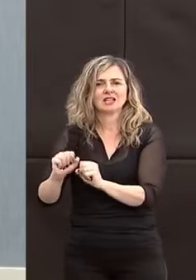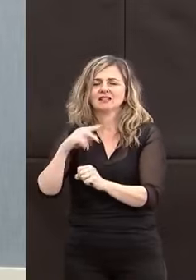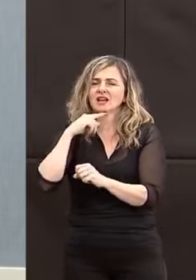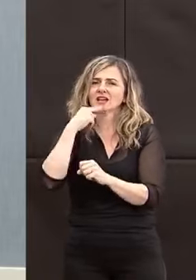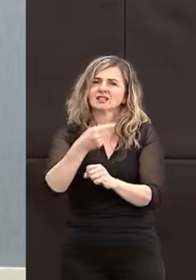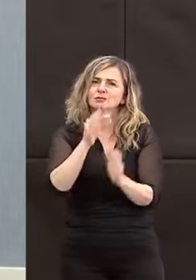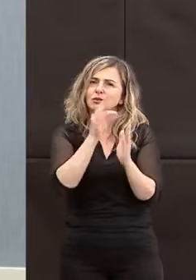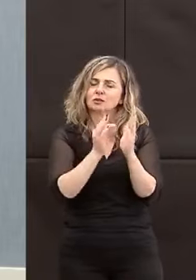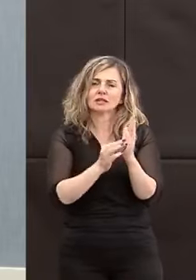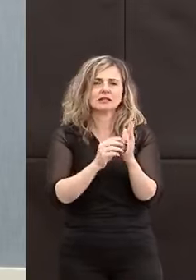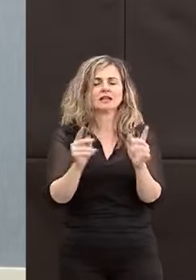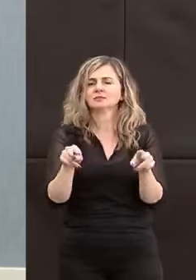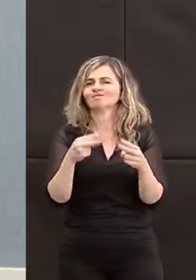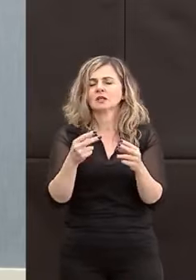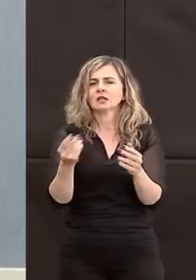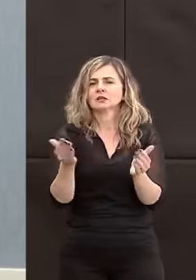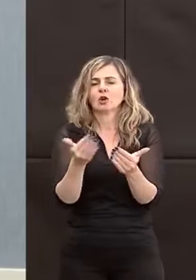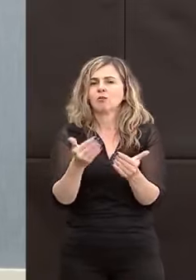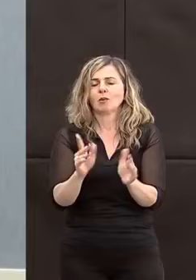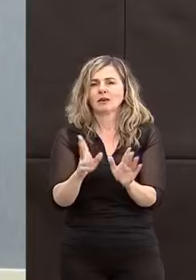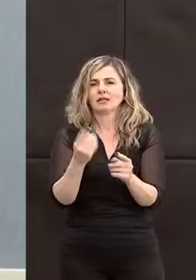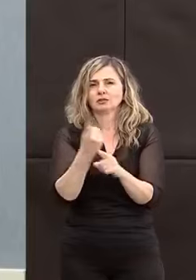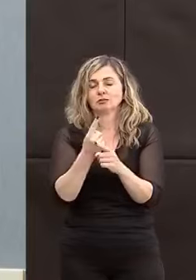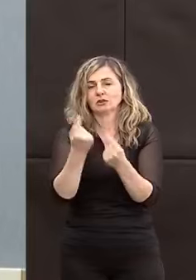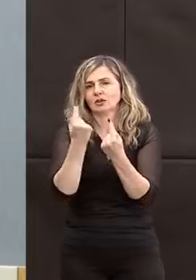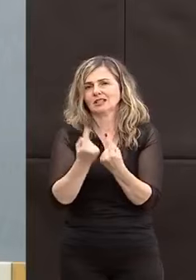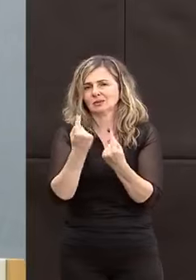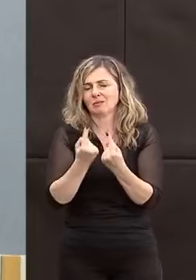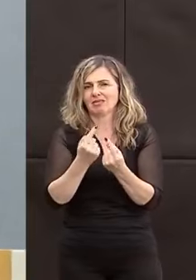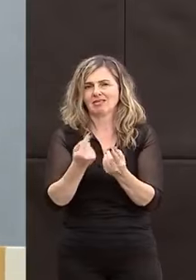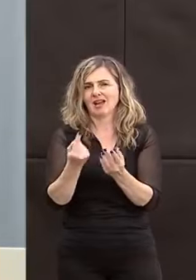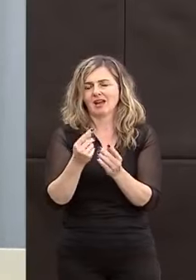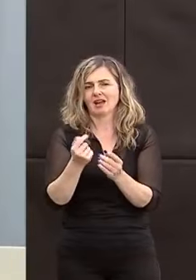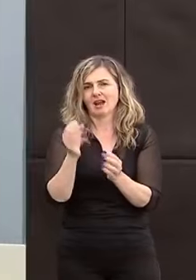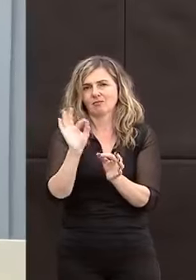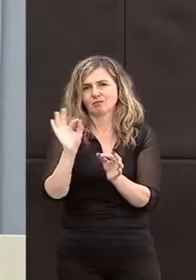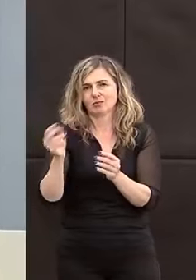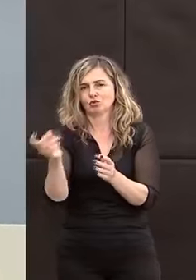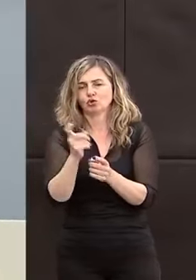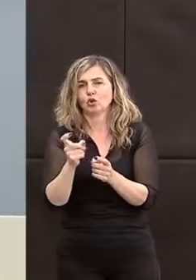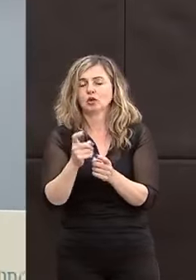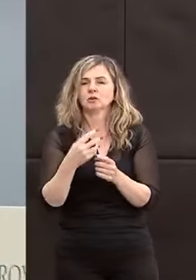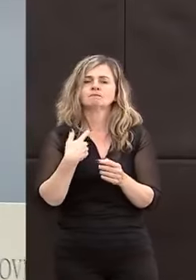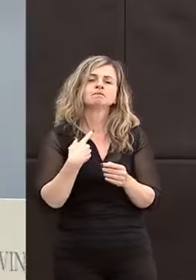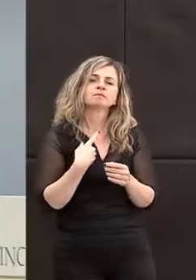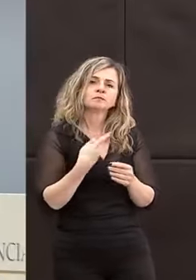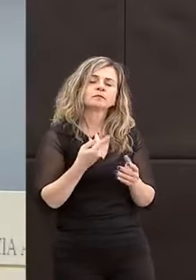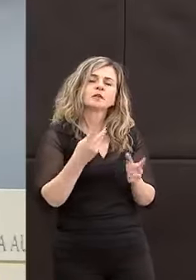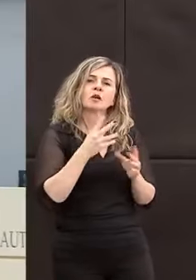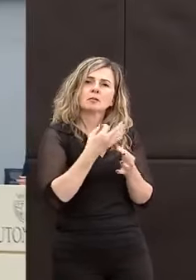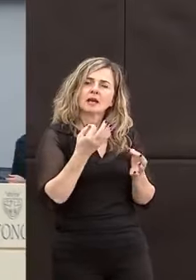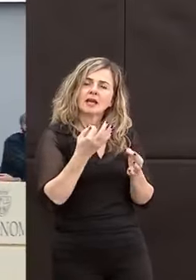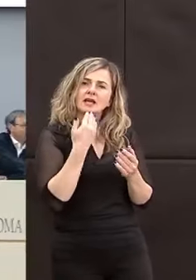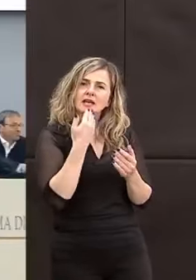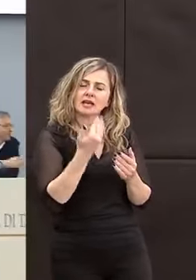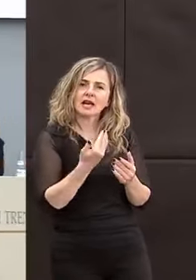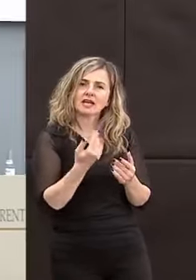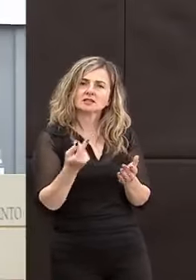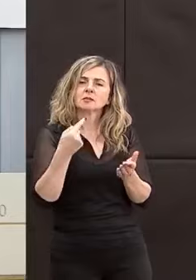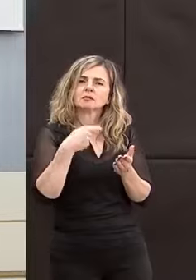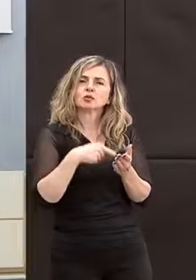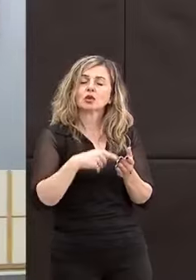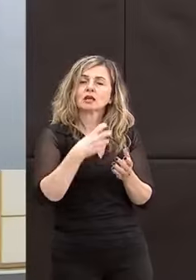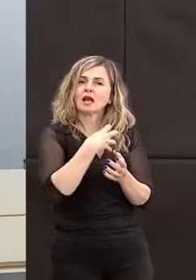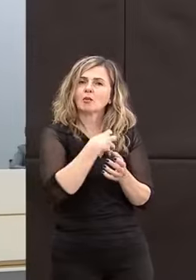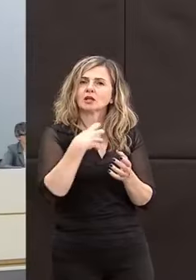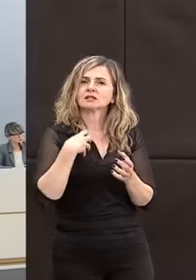grazie al sensore bisesti allora veniamo velocemente di nuovo con l'assessore giulia zanotelli è arrivata una domanda